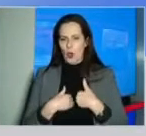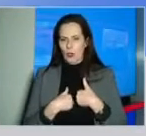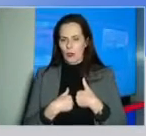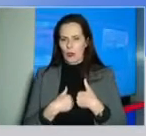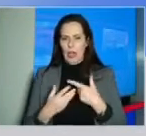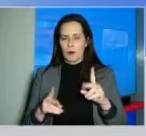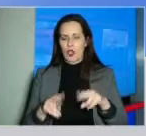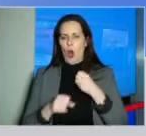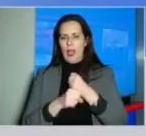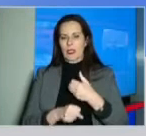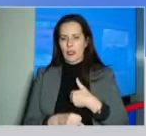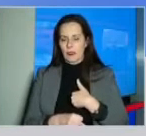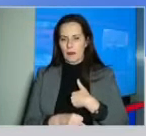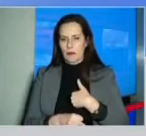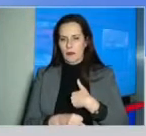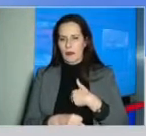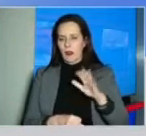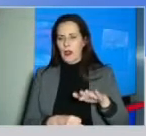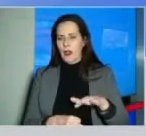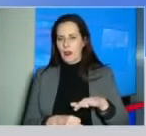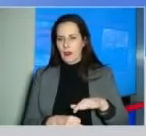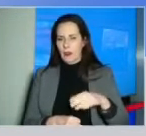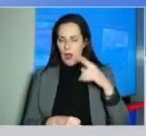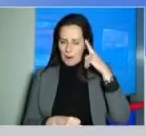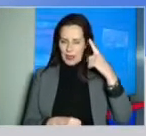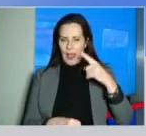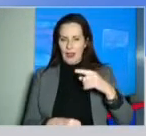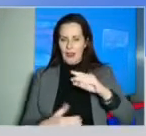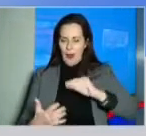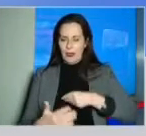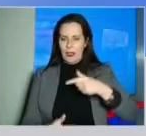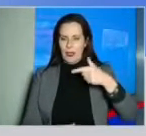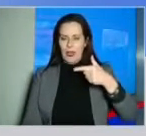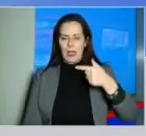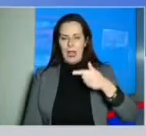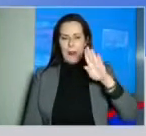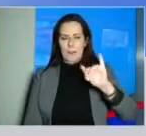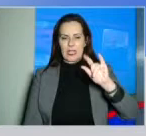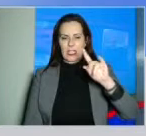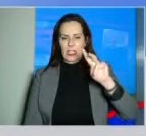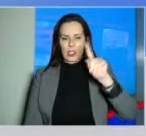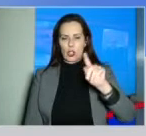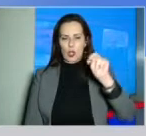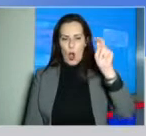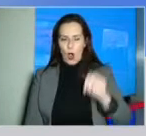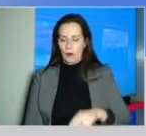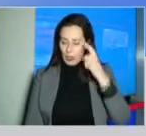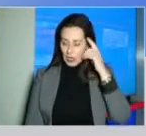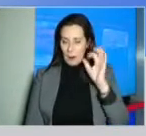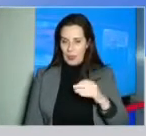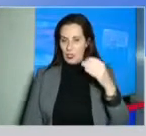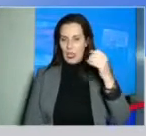אין מי שיכול לייצג אולי את אמנת גביזון מדן, האמנה של עניינים של דת ומדינה, כאשר המחשבה והדאגה היא